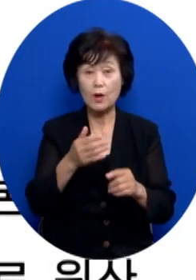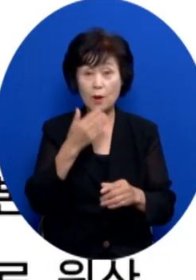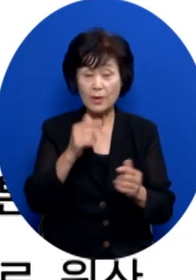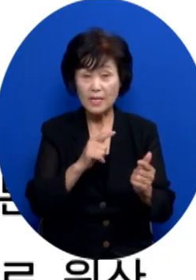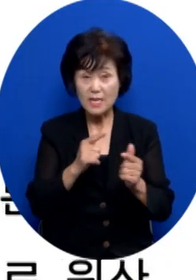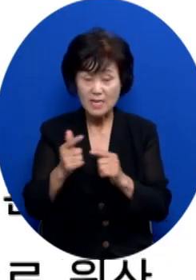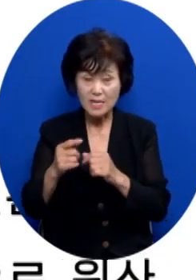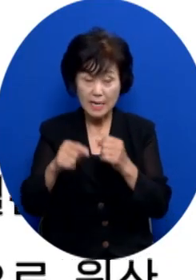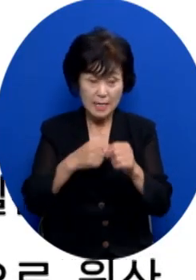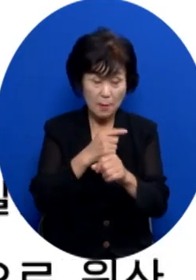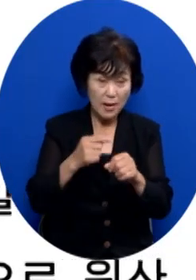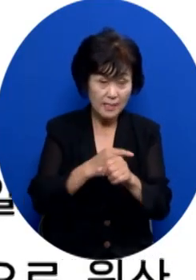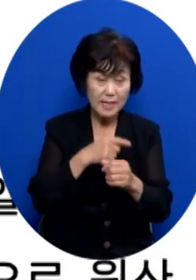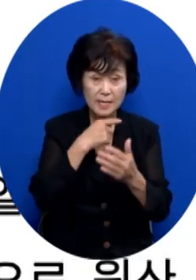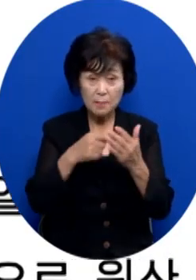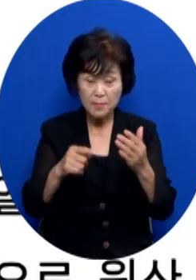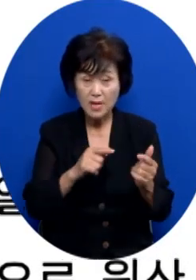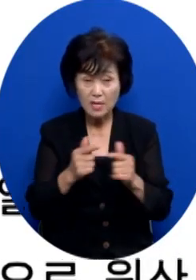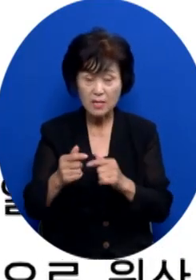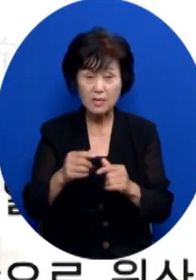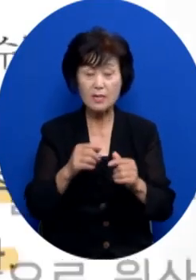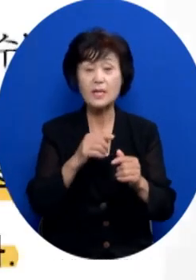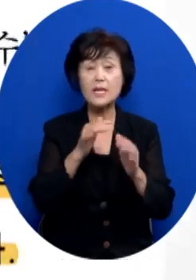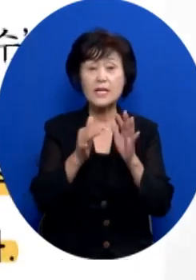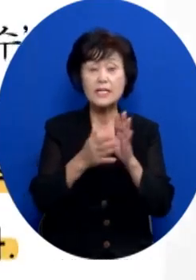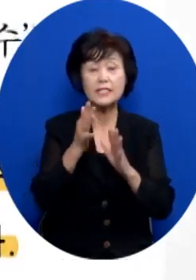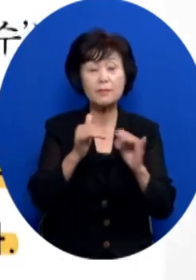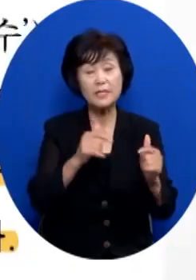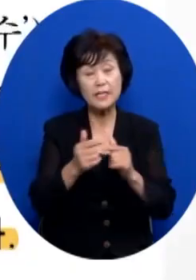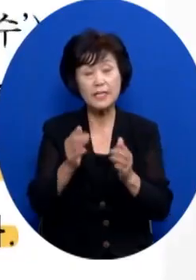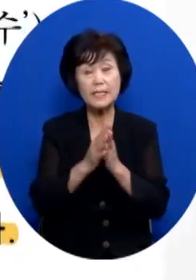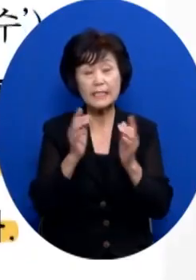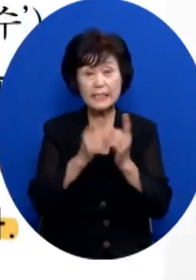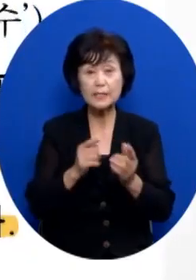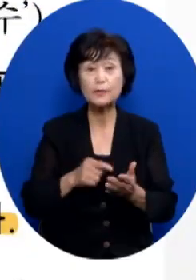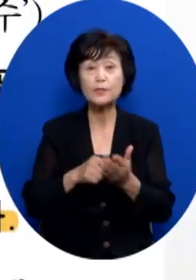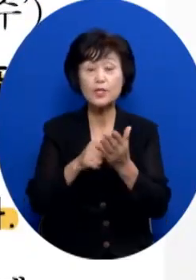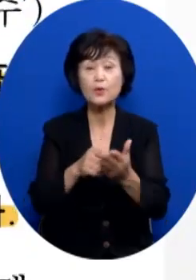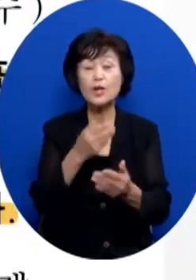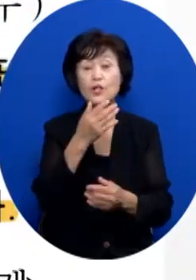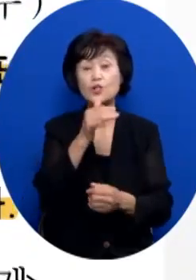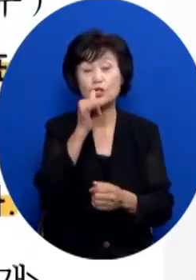피해 여부를 시민이 직접 요청할 수 있는 시민 방사능 검사 청구제도 확대할 계획입니다.